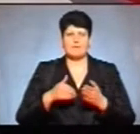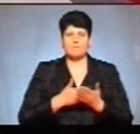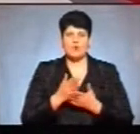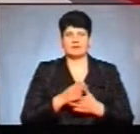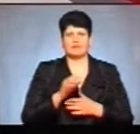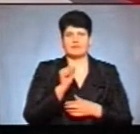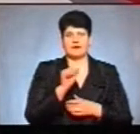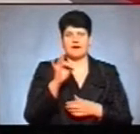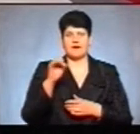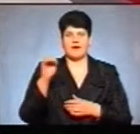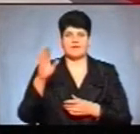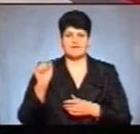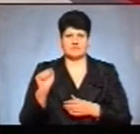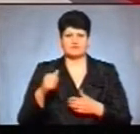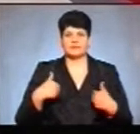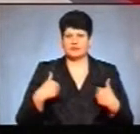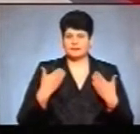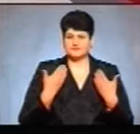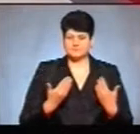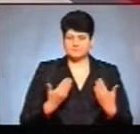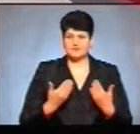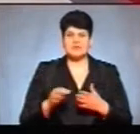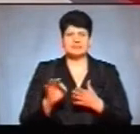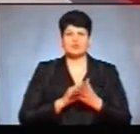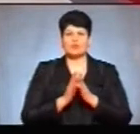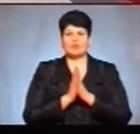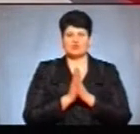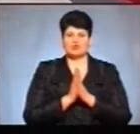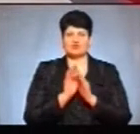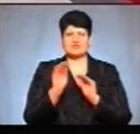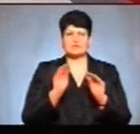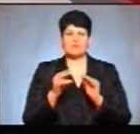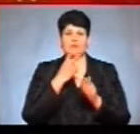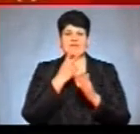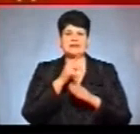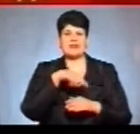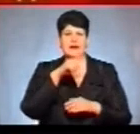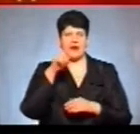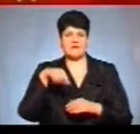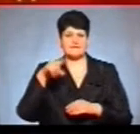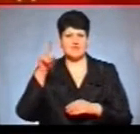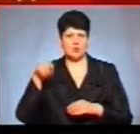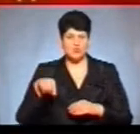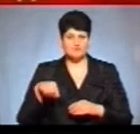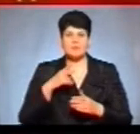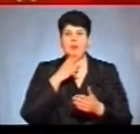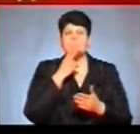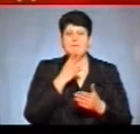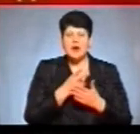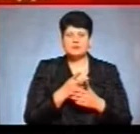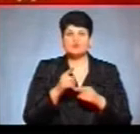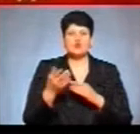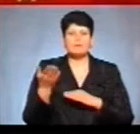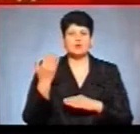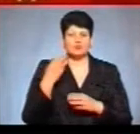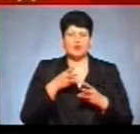вас. Доброго дня. Відразу попрошу режисера показати нам графіку. І ми бачимо, що минулого